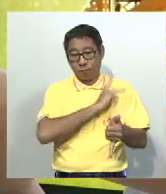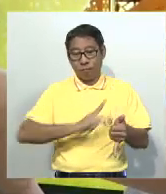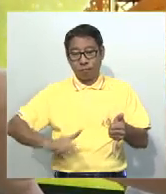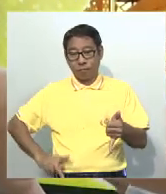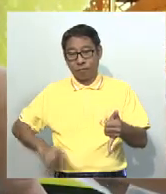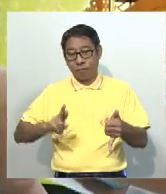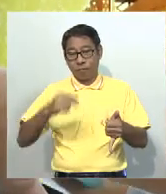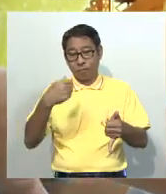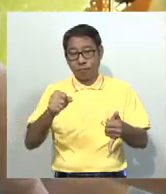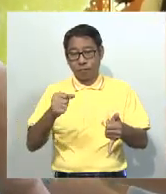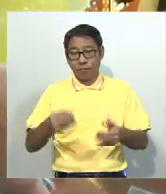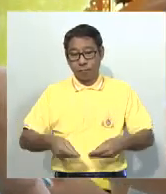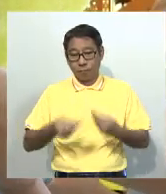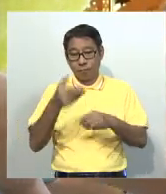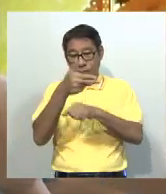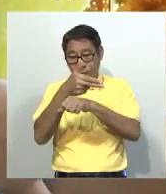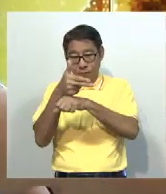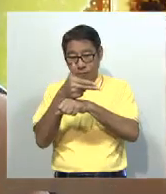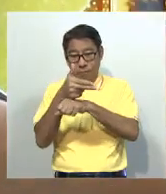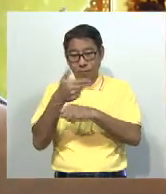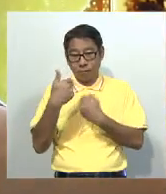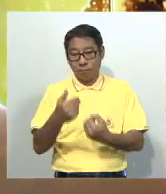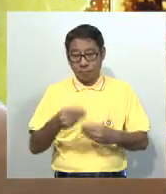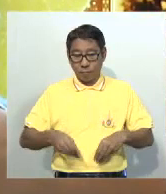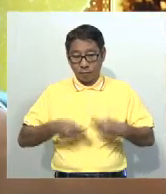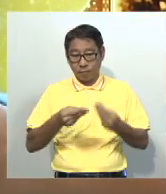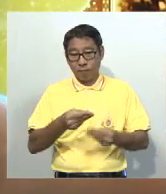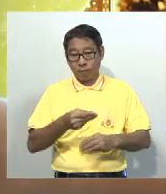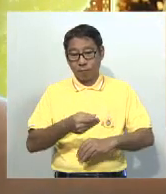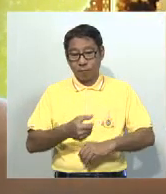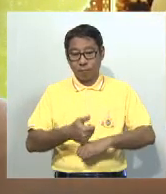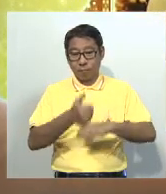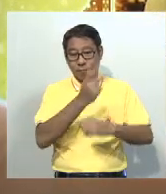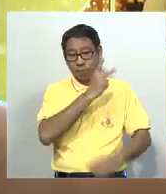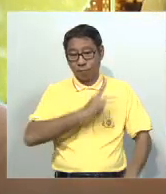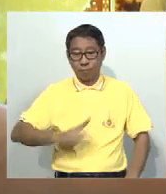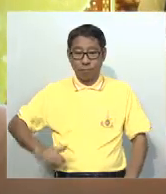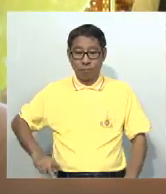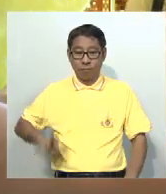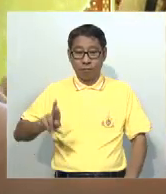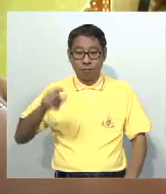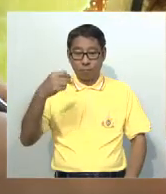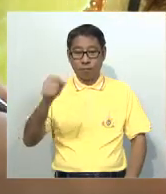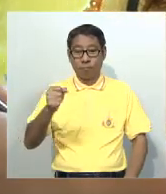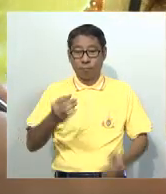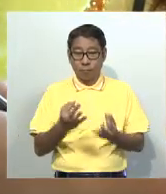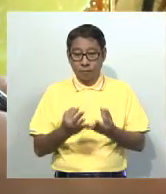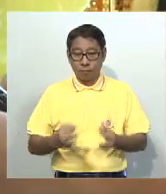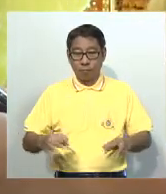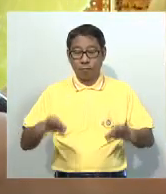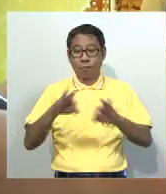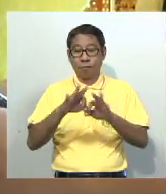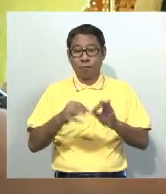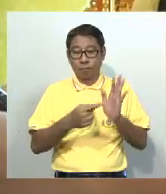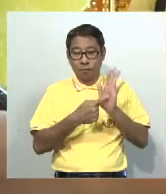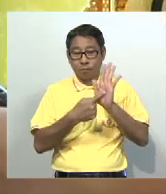คือการให้มีการถ่ายทอดสดนะครับพระราชพิธีซึ่งถือว่าเป็นพระราชพิธีที่สำคัญกับคนไทยมากเป็นสิ่งหนึ่งที่แสดง